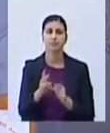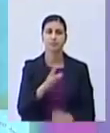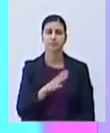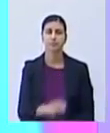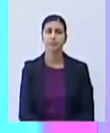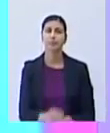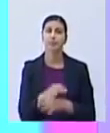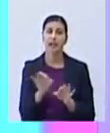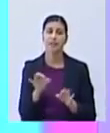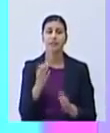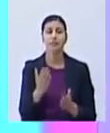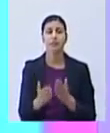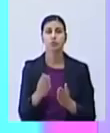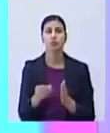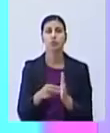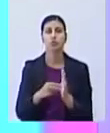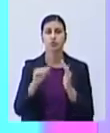თუ გავათავისუფლოთ. ეს